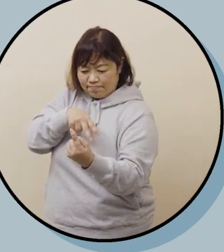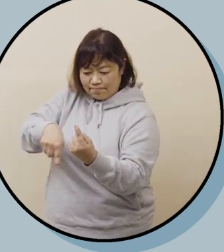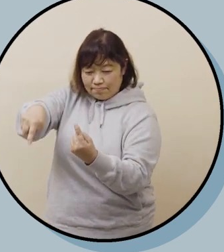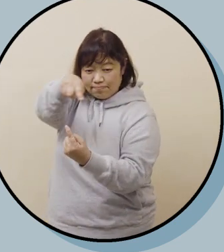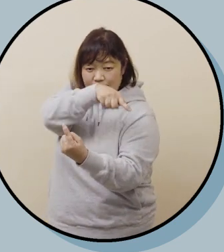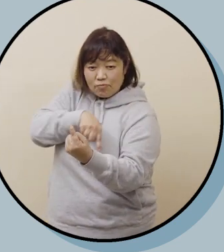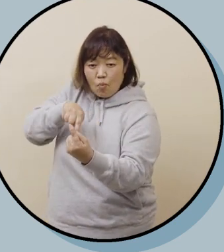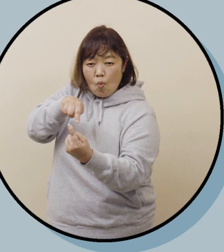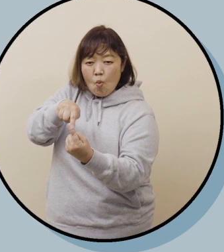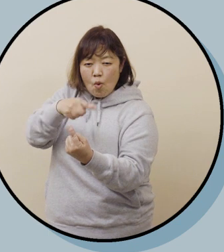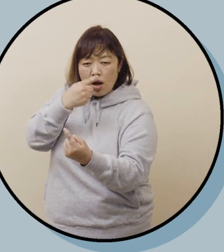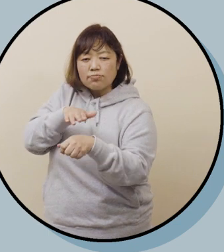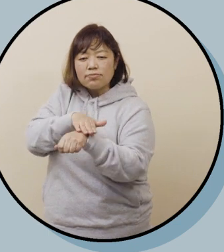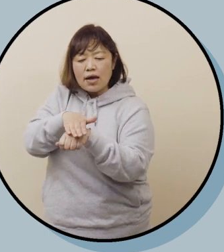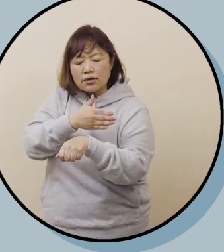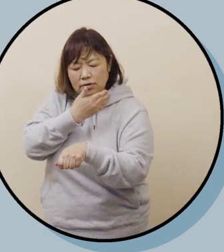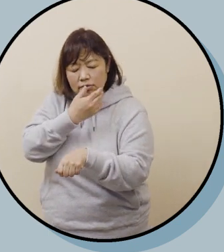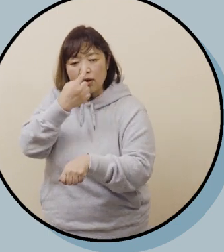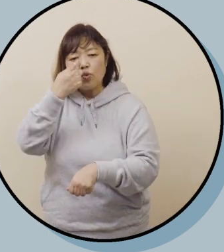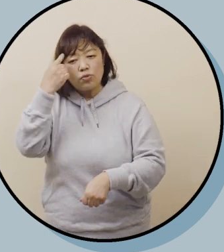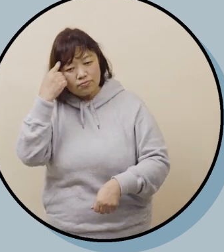方が大事なのかなと思ったり